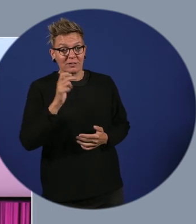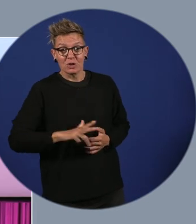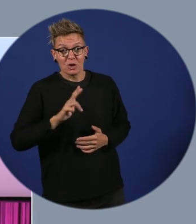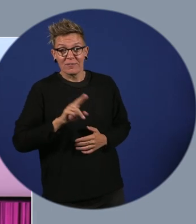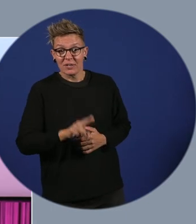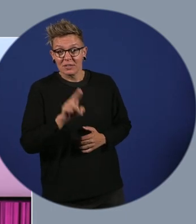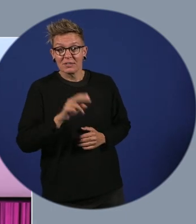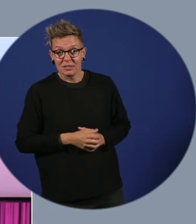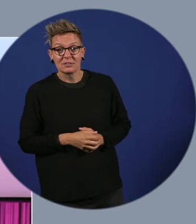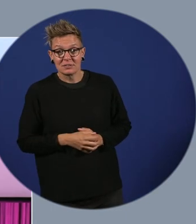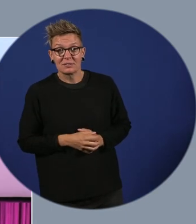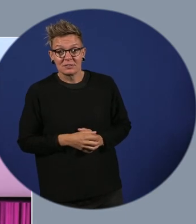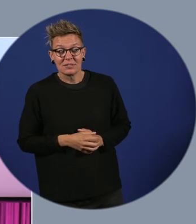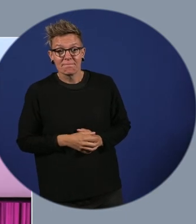Och